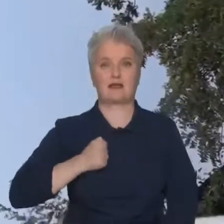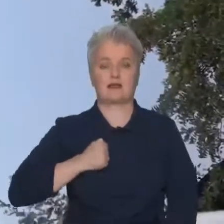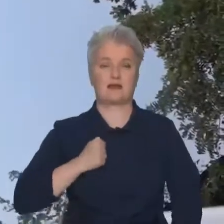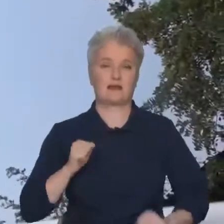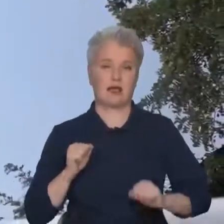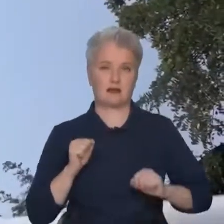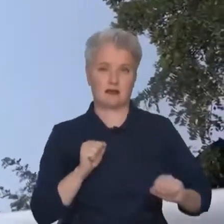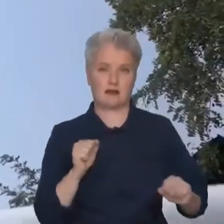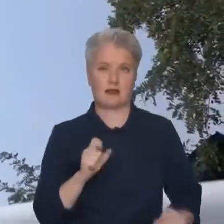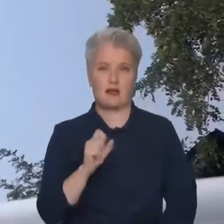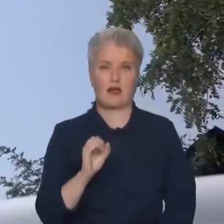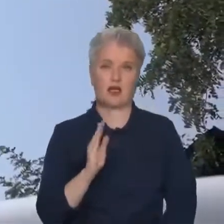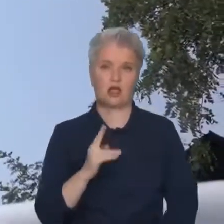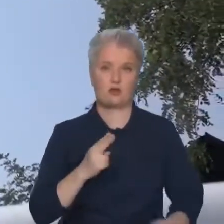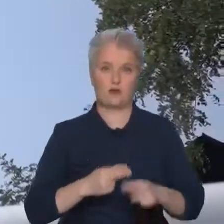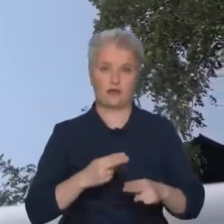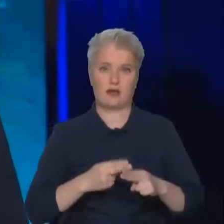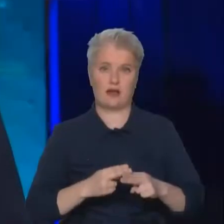Ібрагімов, новини на Суспільному.